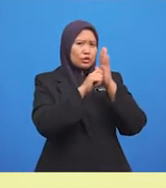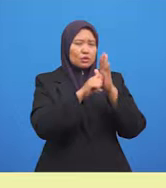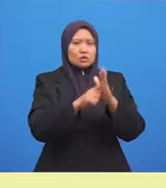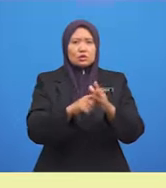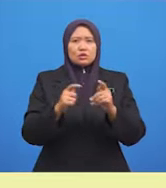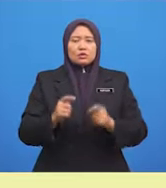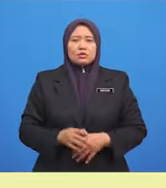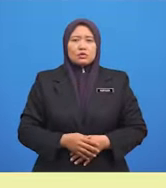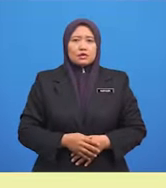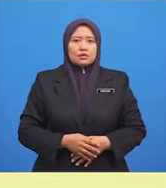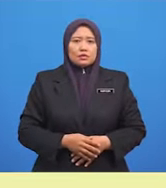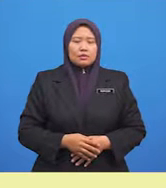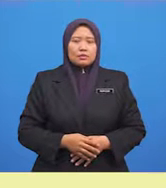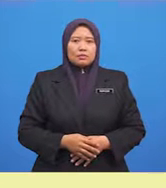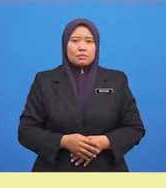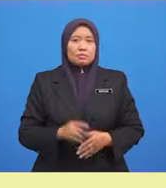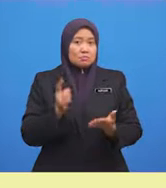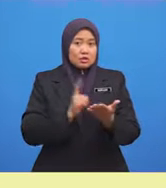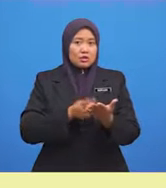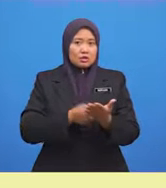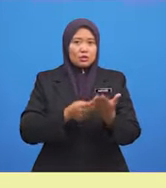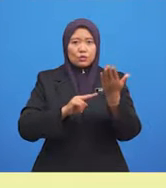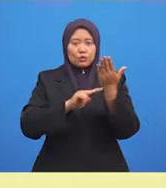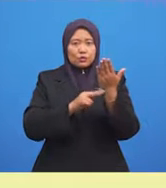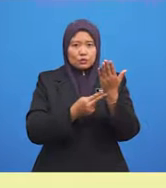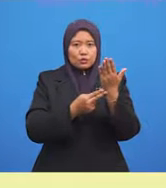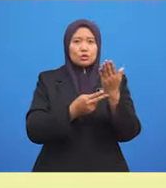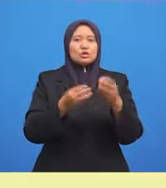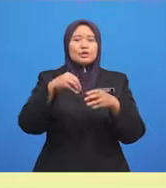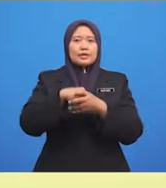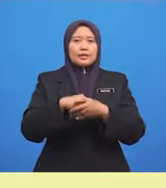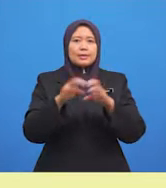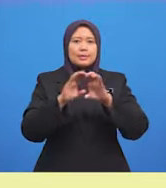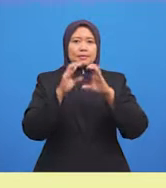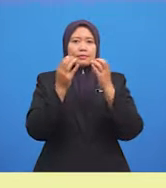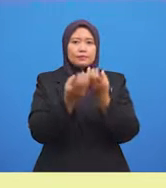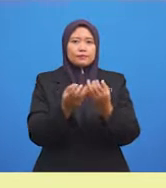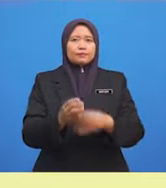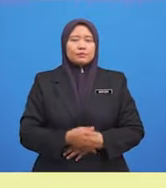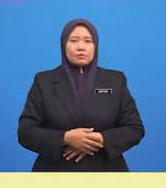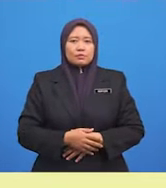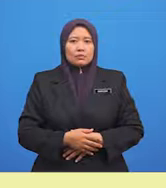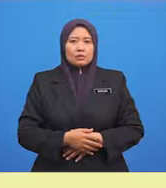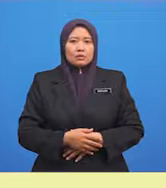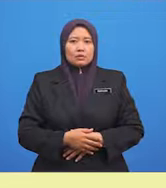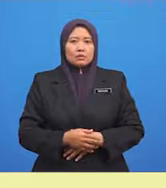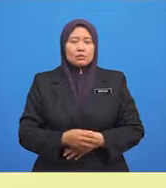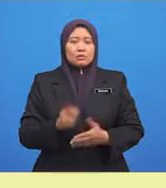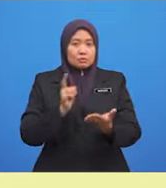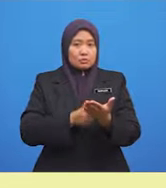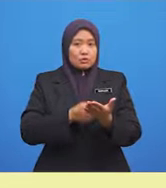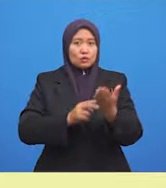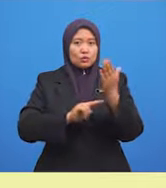Bagaimanakah untuk menentukan bilangan unsur dalam suatu set? Bilangan unsur dalam set